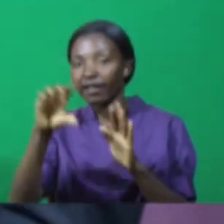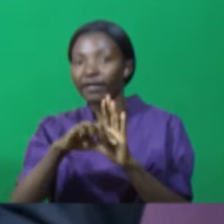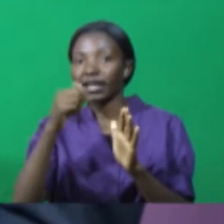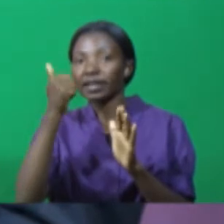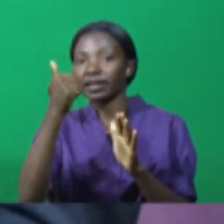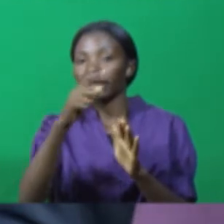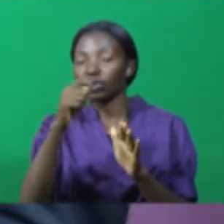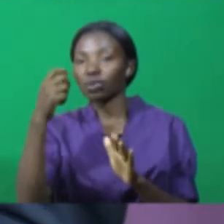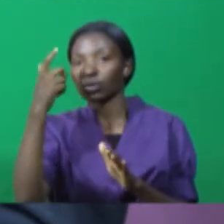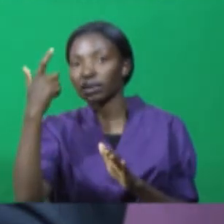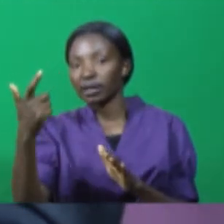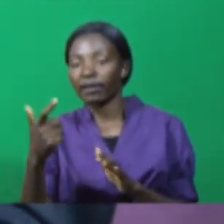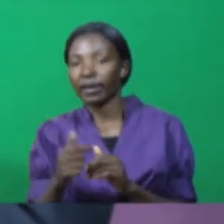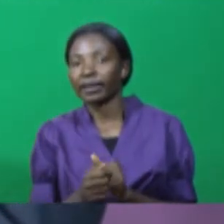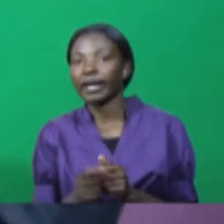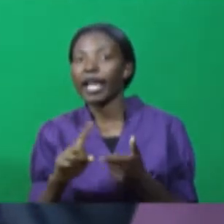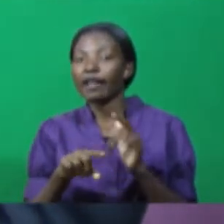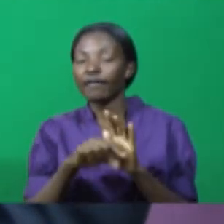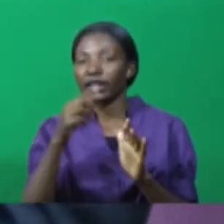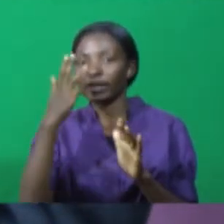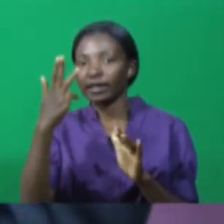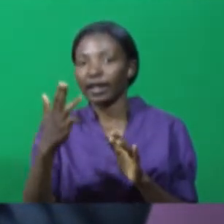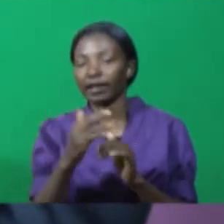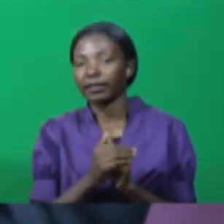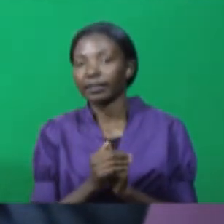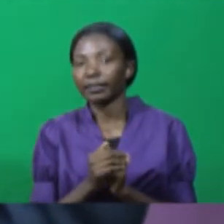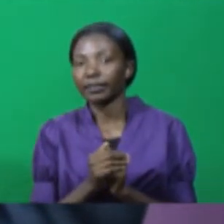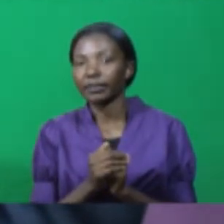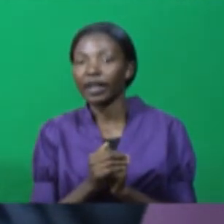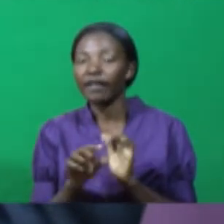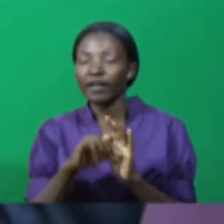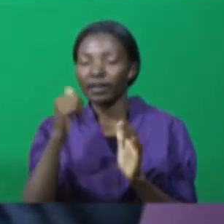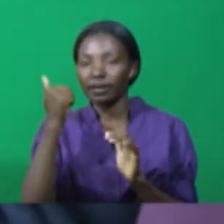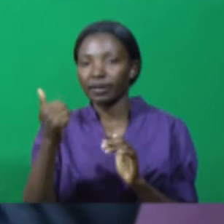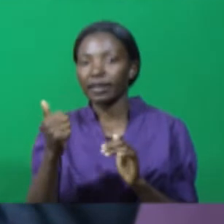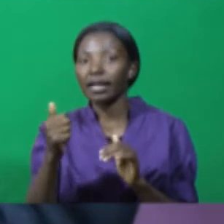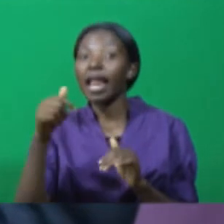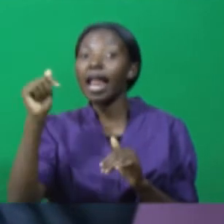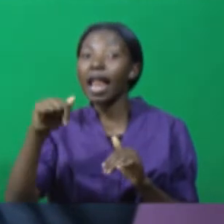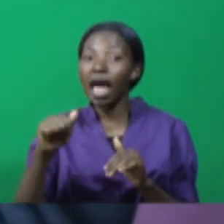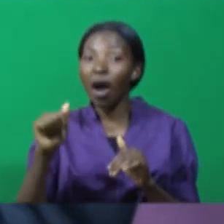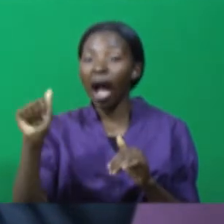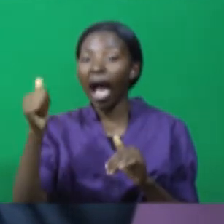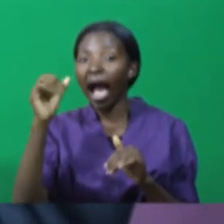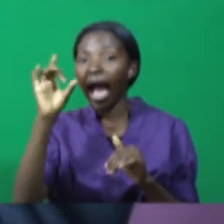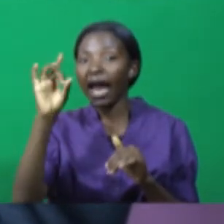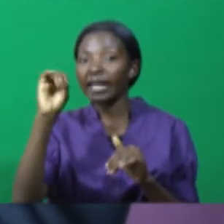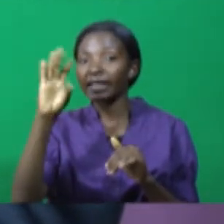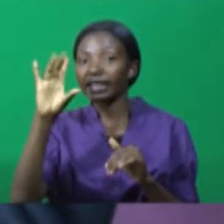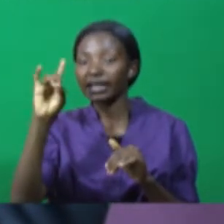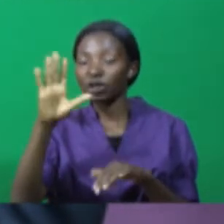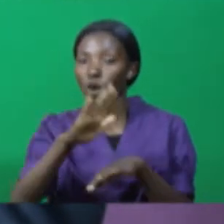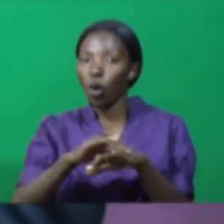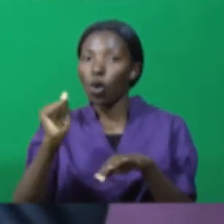verse 9. Verse ya 6 na 7 ne verse 9. Right. Verse ya 6. Ipapa Akish akadana David